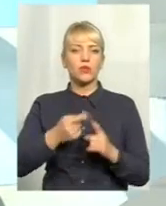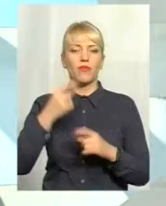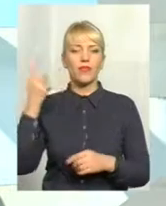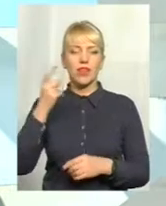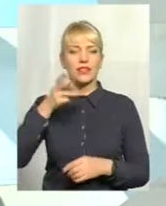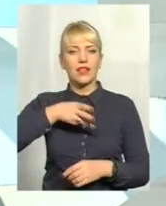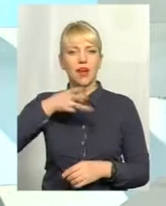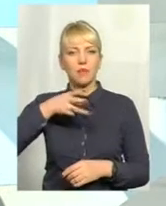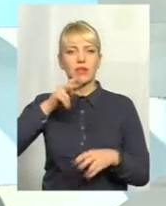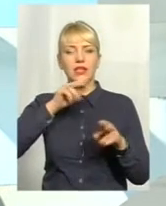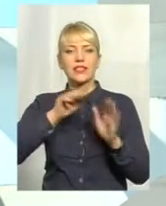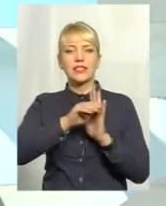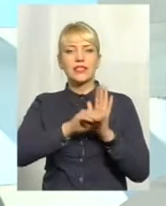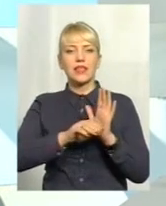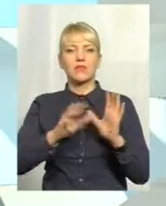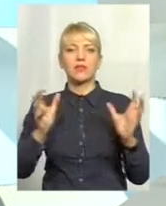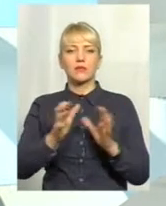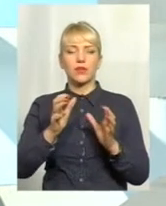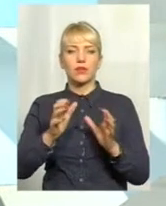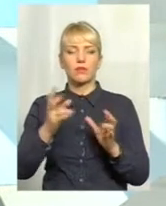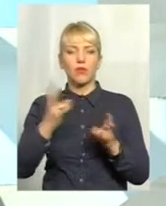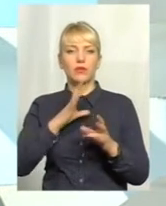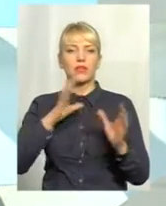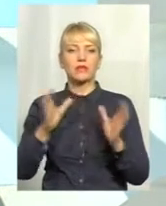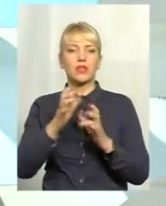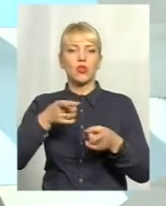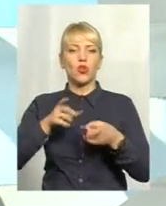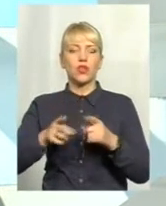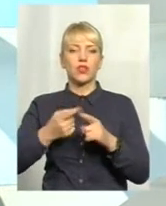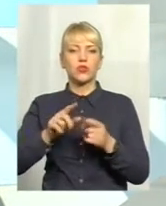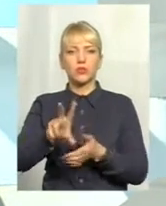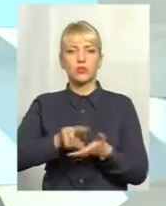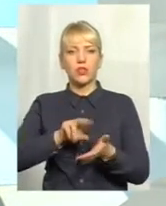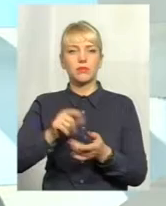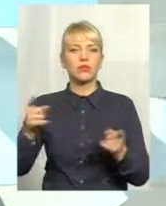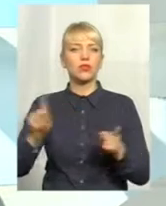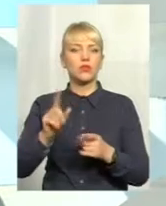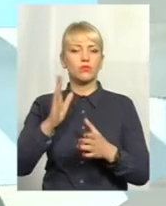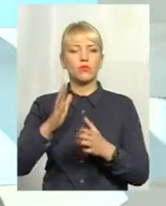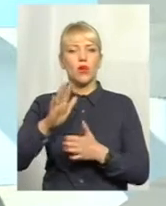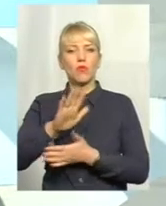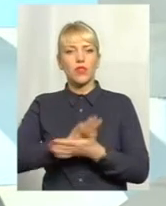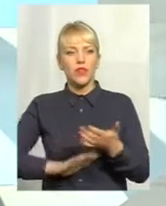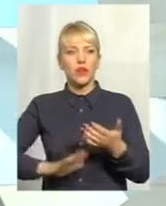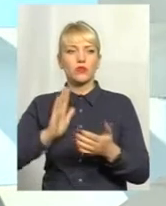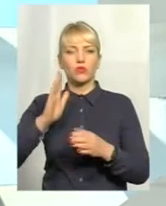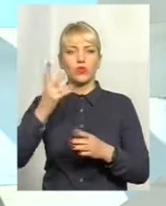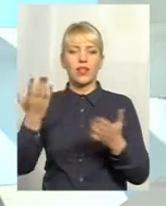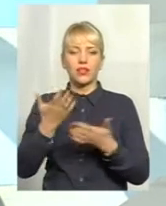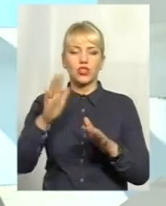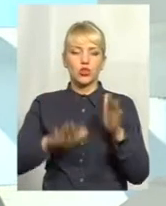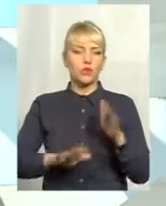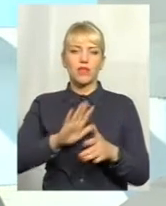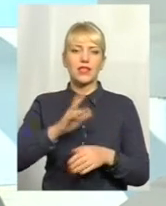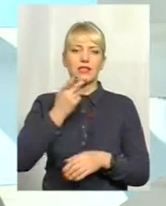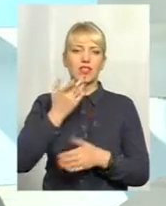спостереження, зберіг у себе оригінал цього запису, щоб подальшому, якщо будуть якісь виникати сумніви, тому що не завжди якість того зображення, ну, якби